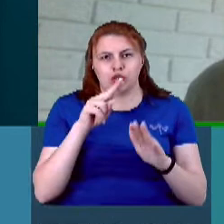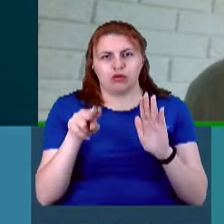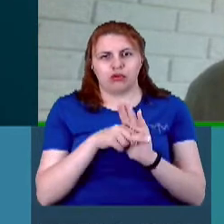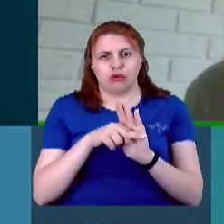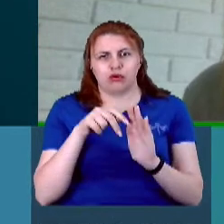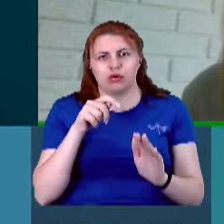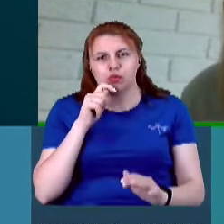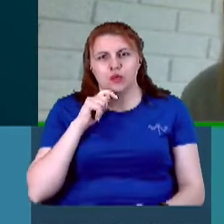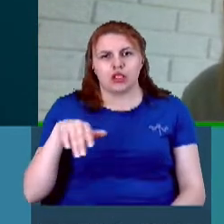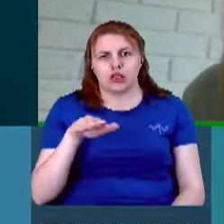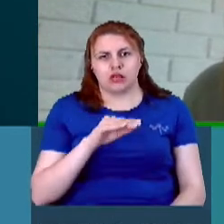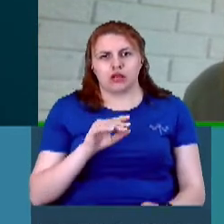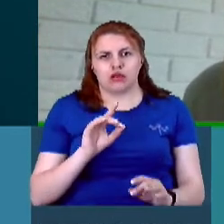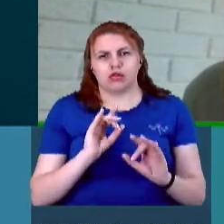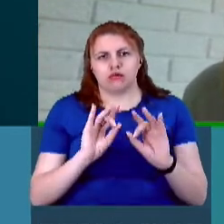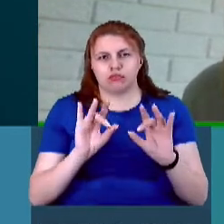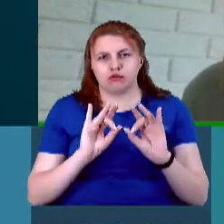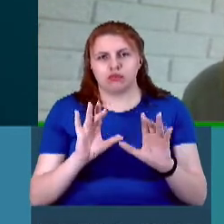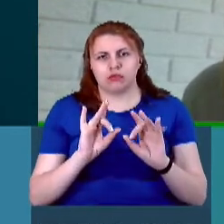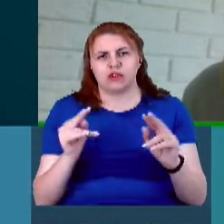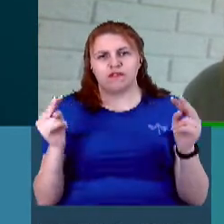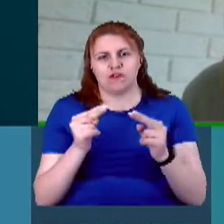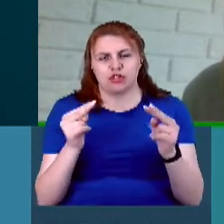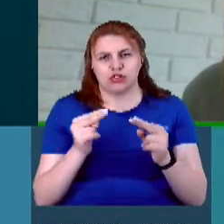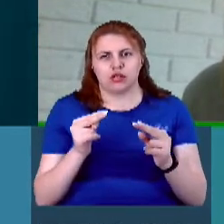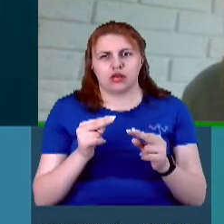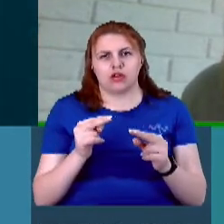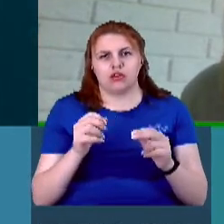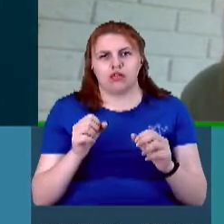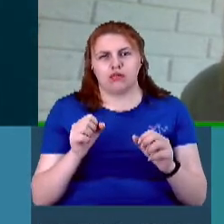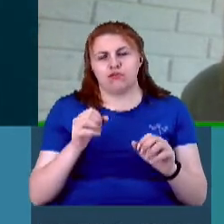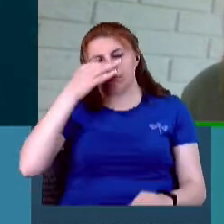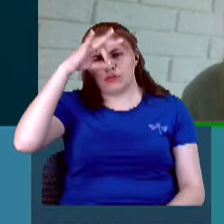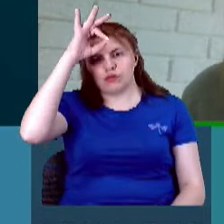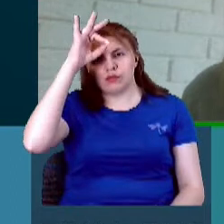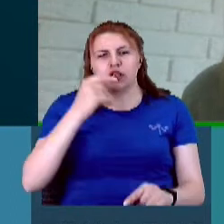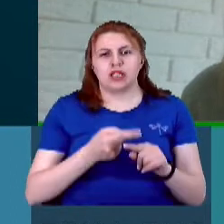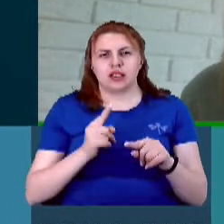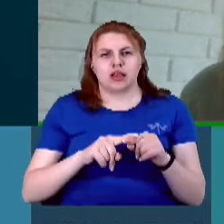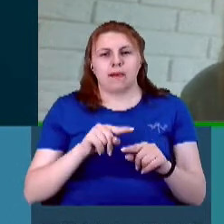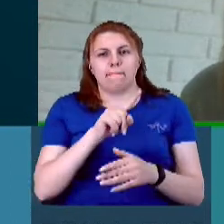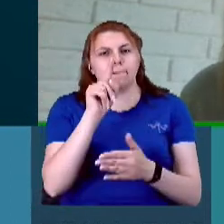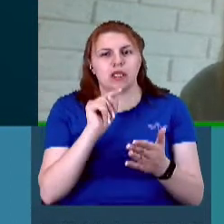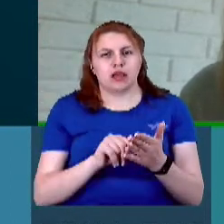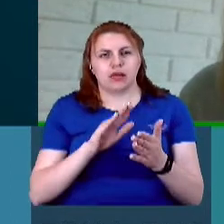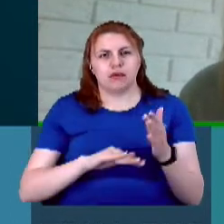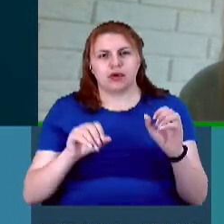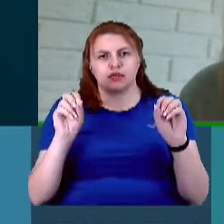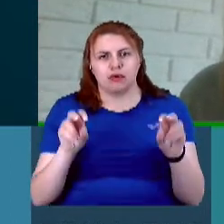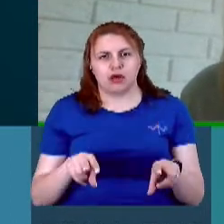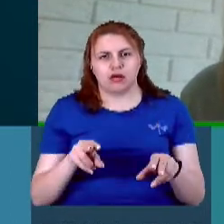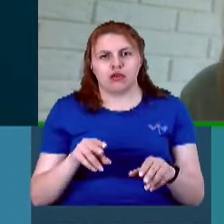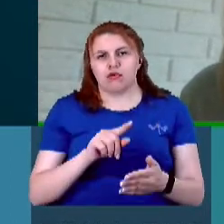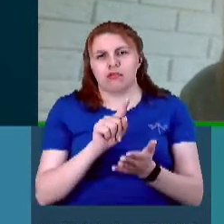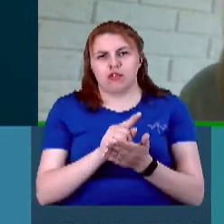свідчення правоохоронним органам. І, власне, питання безпеки цих людей має бути покладено на державу,